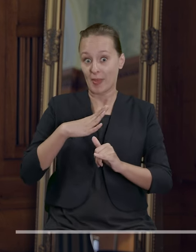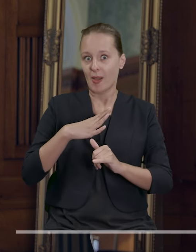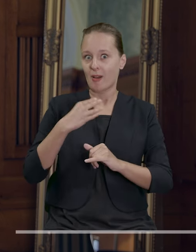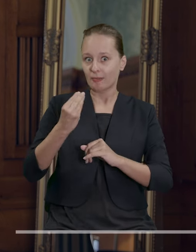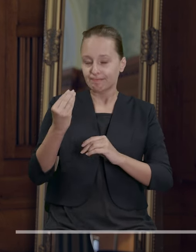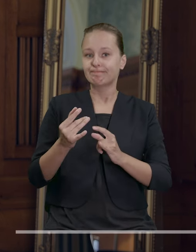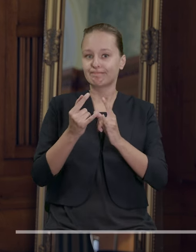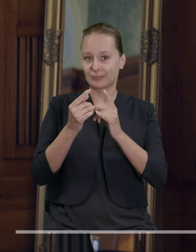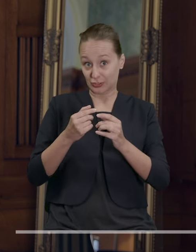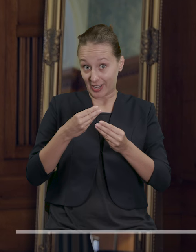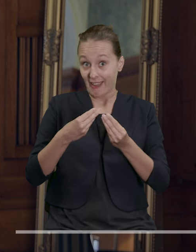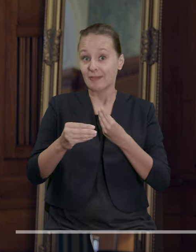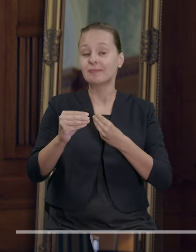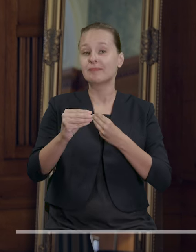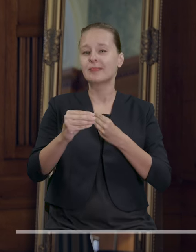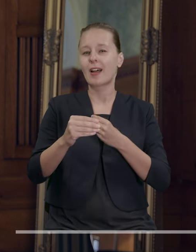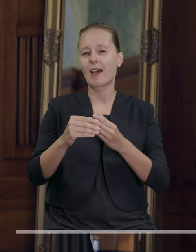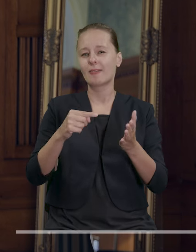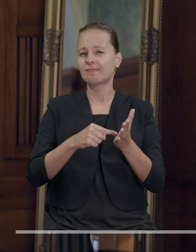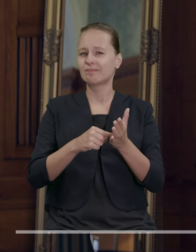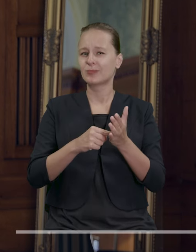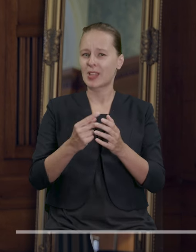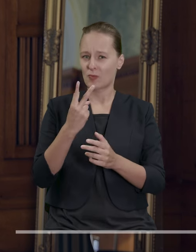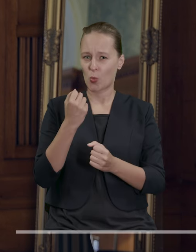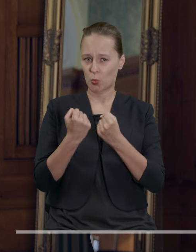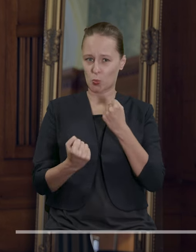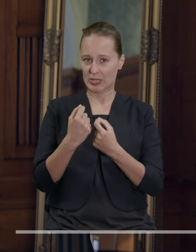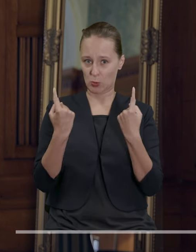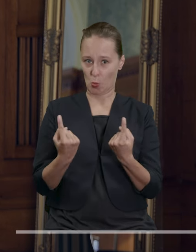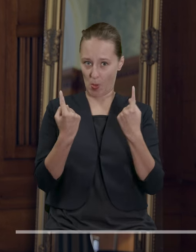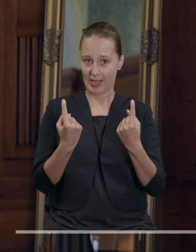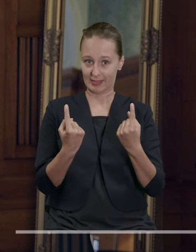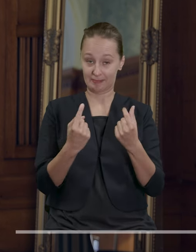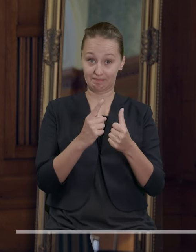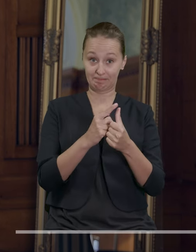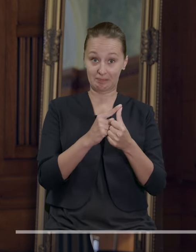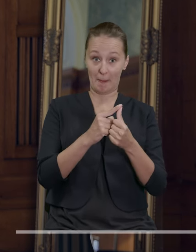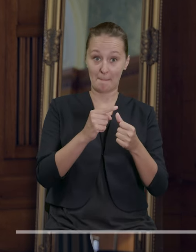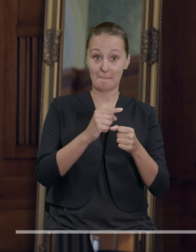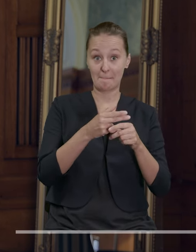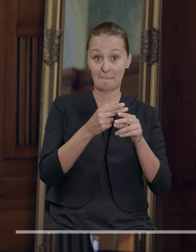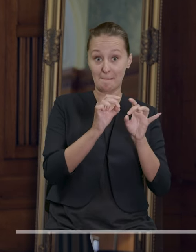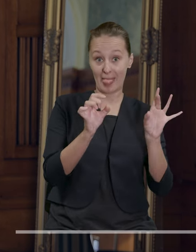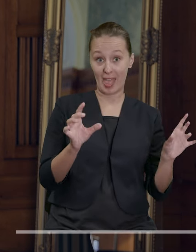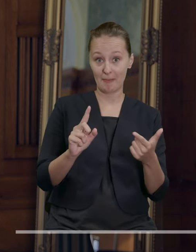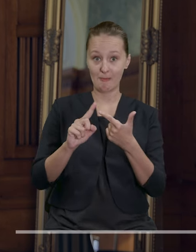ta kadencja jest naznaczona dwoma kataklizmami, pandemią i